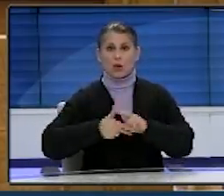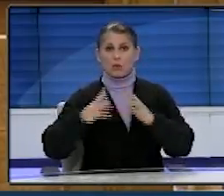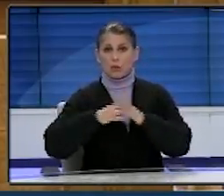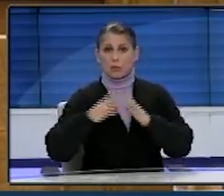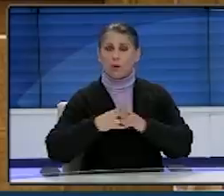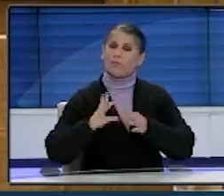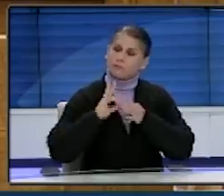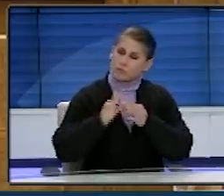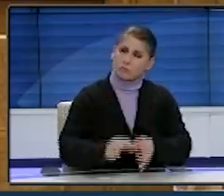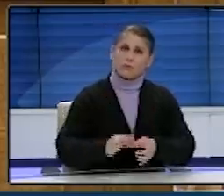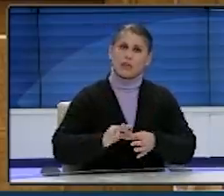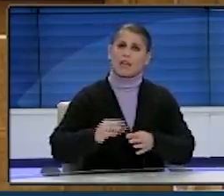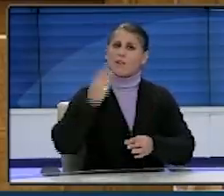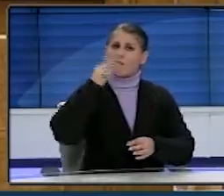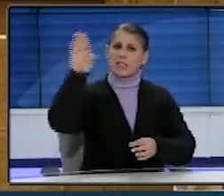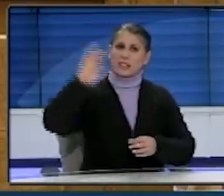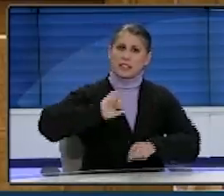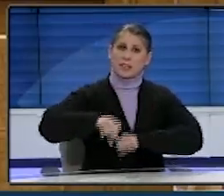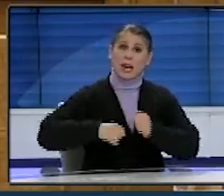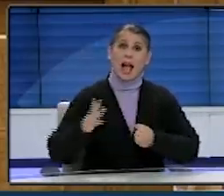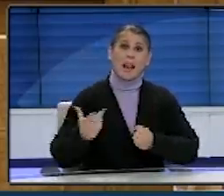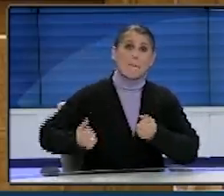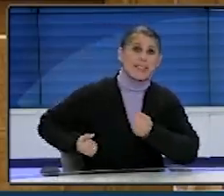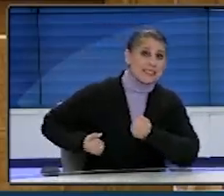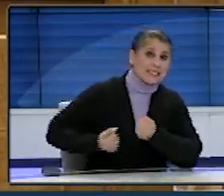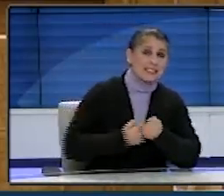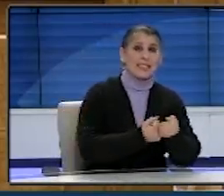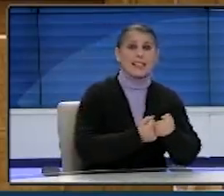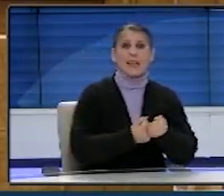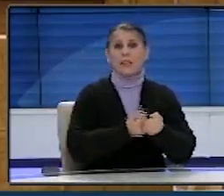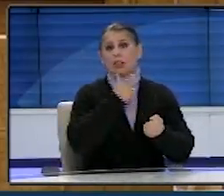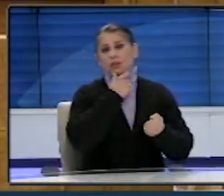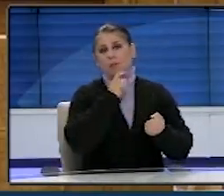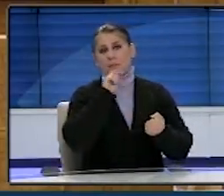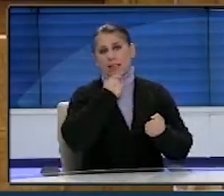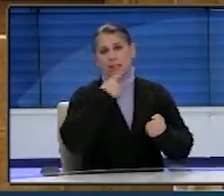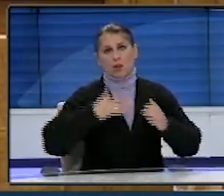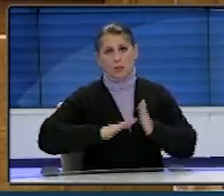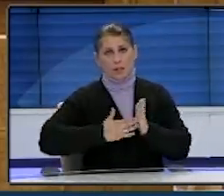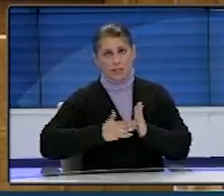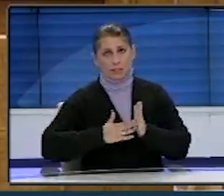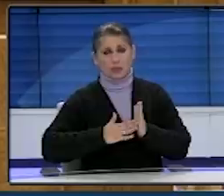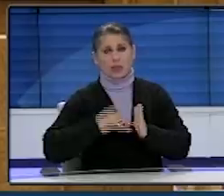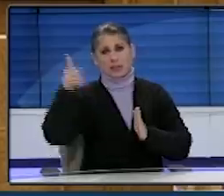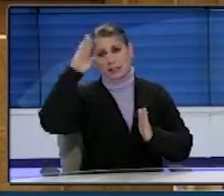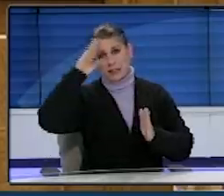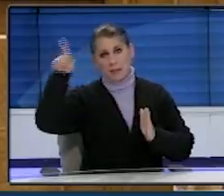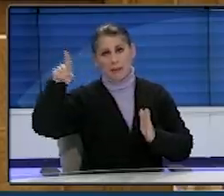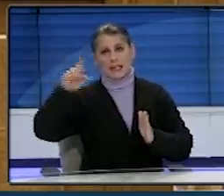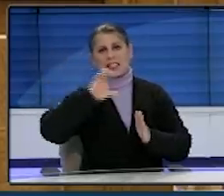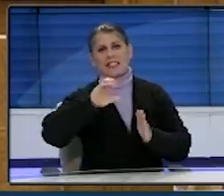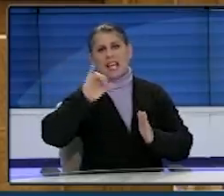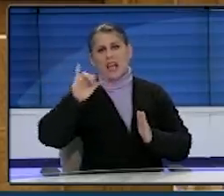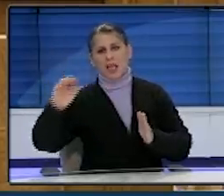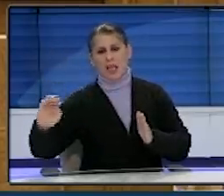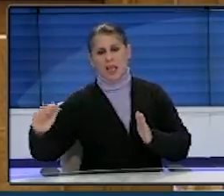τη φασιστική τους δράση, πλέον όμως με τη στήριξη των Βρετανικών μυστικών υπηρεσιών και την Αμερικάνικη